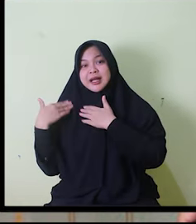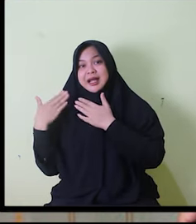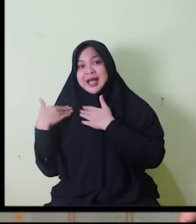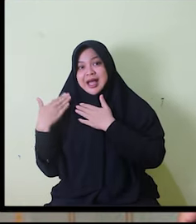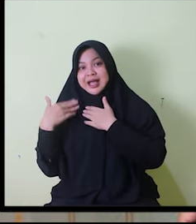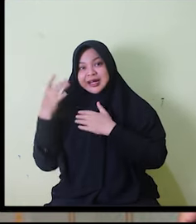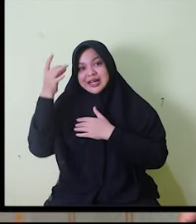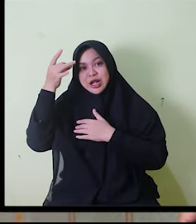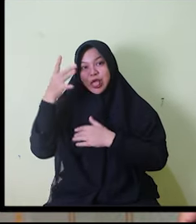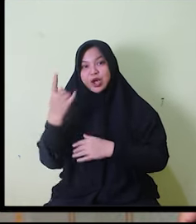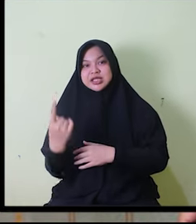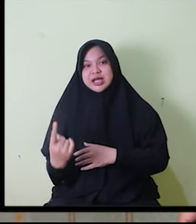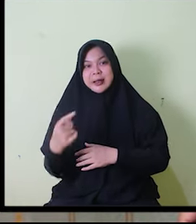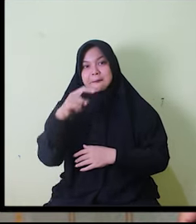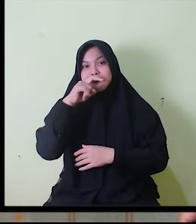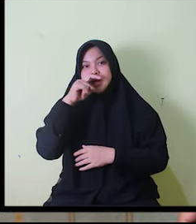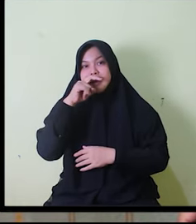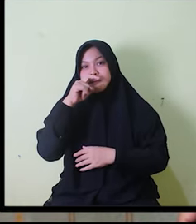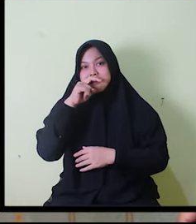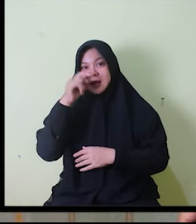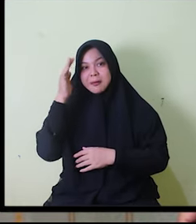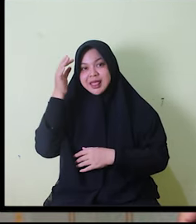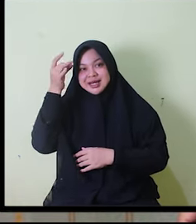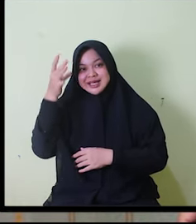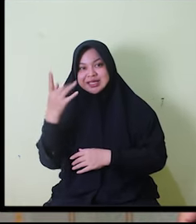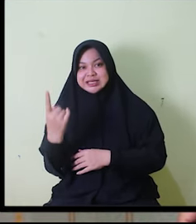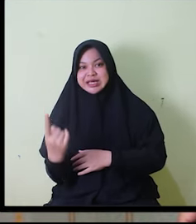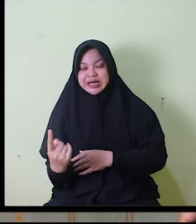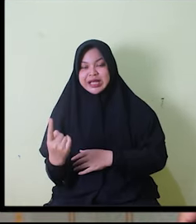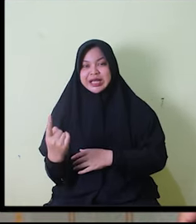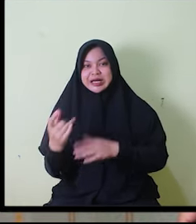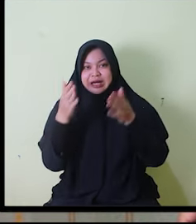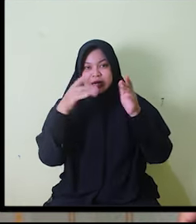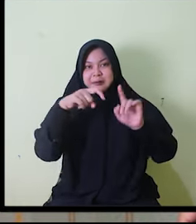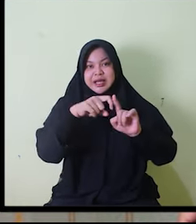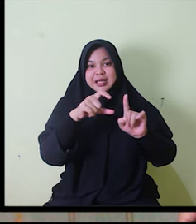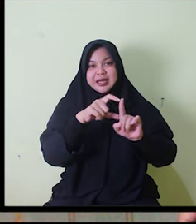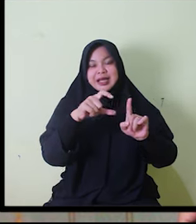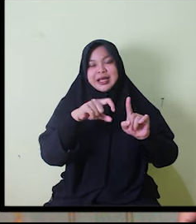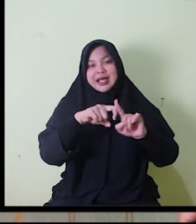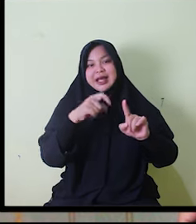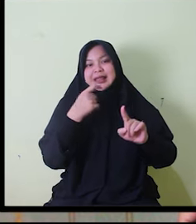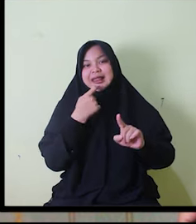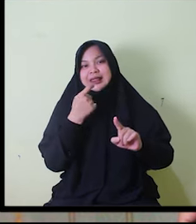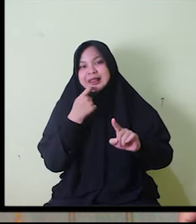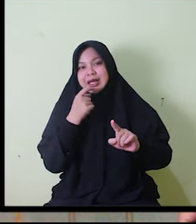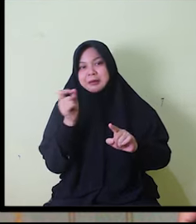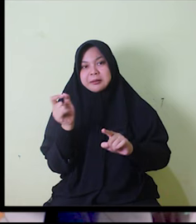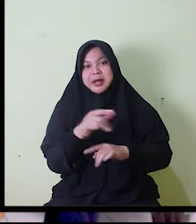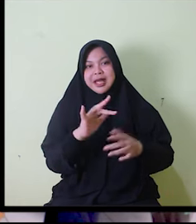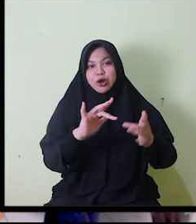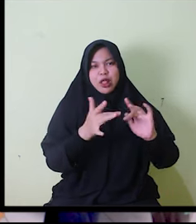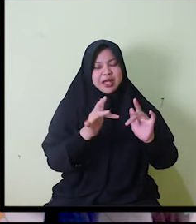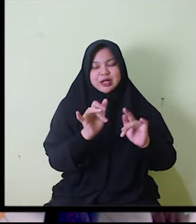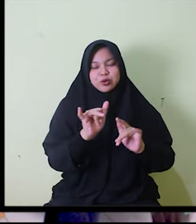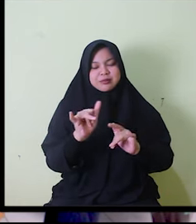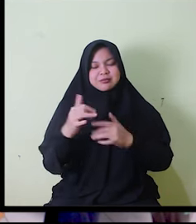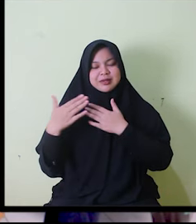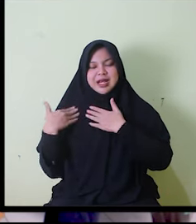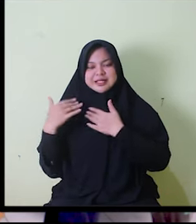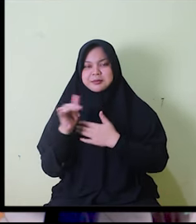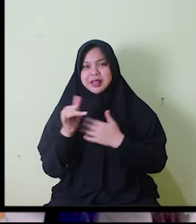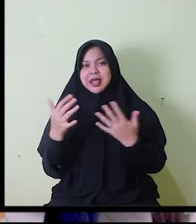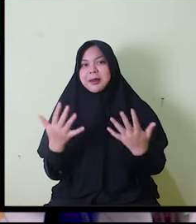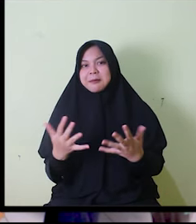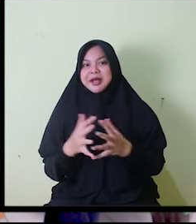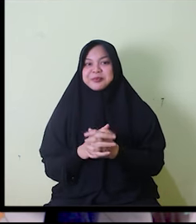khususnya kepada KDK dalam hal ini tentang ee pembayaran online ini seperti apa nih perannya Jadi sebelum menjawab itu